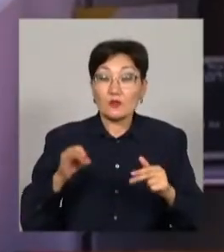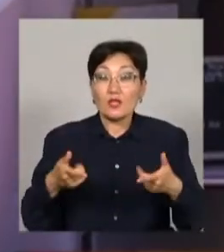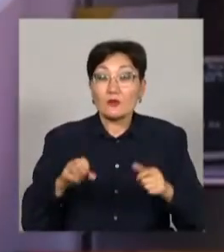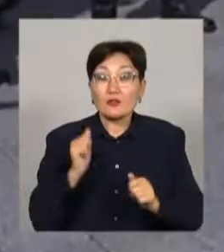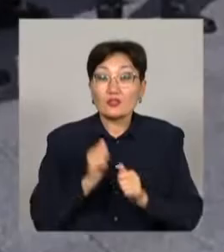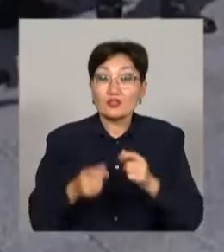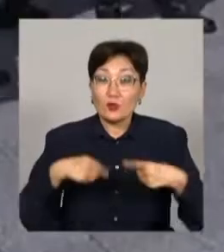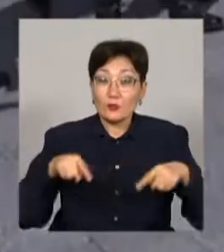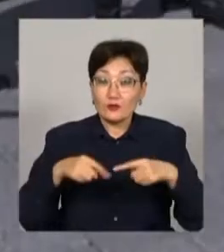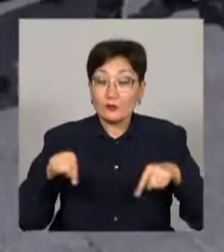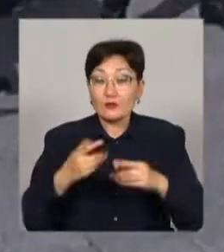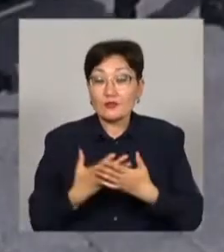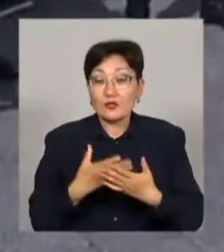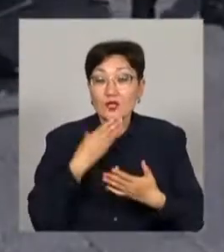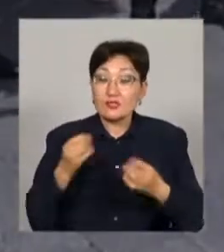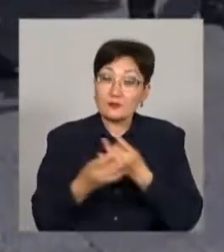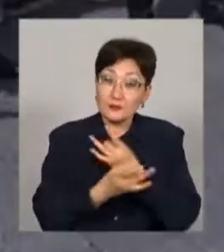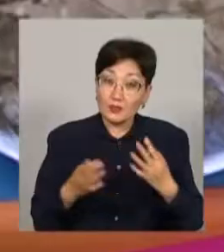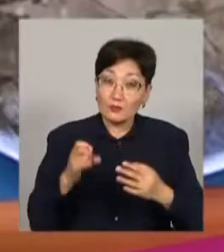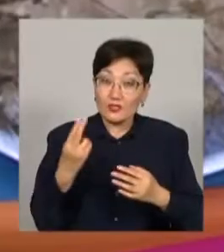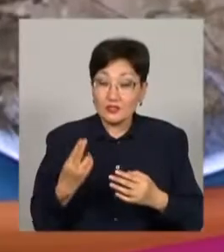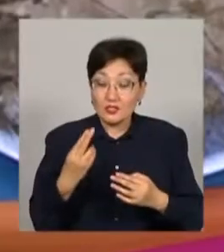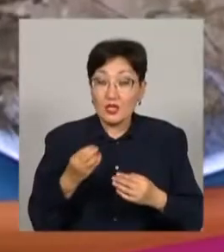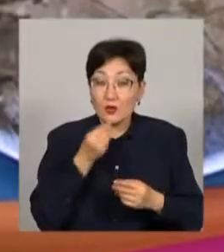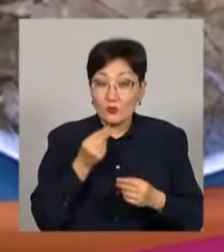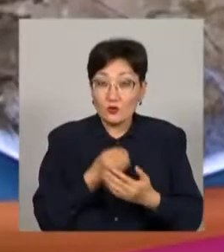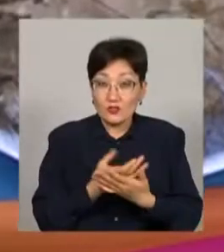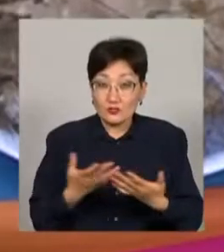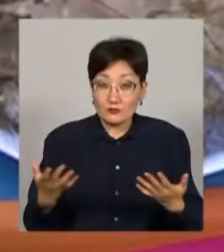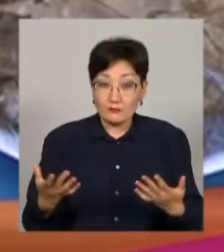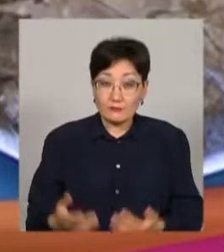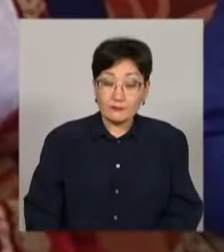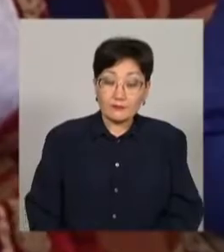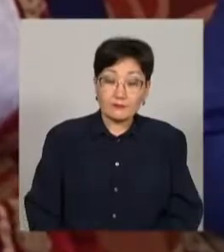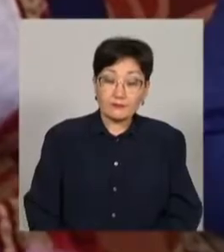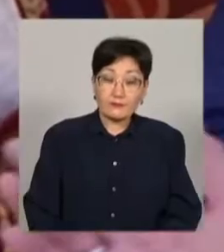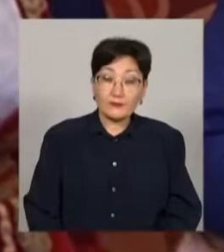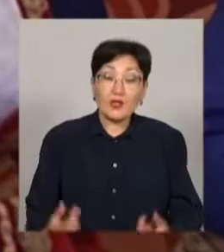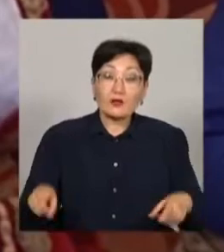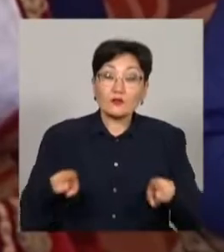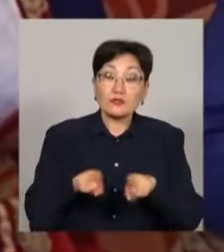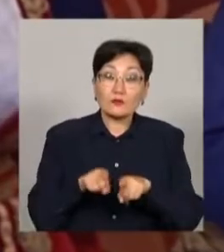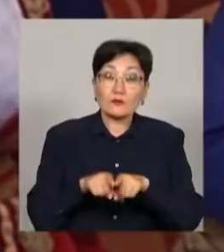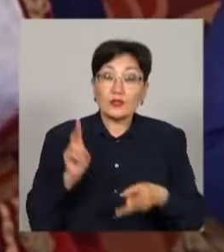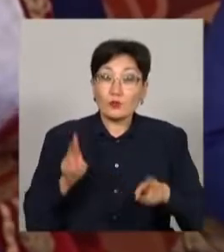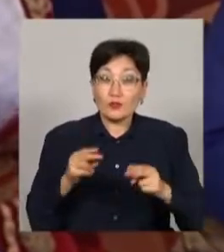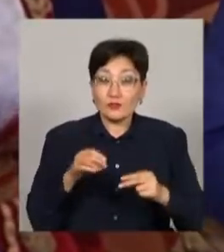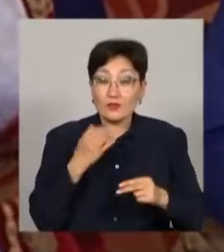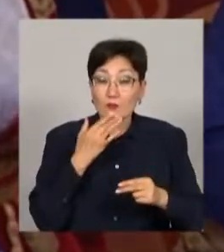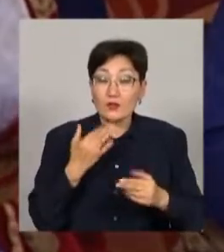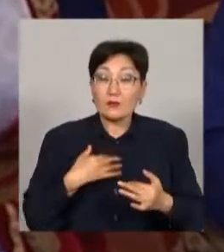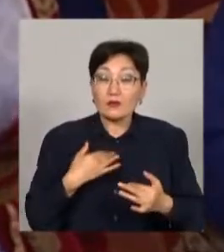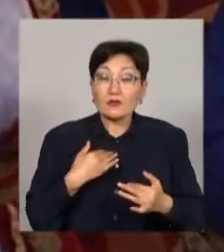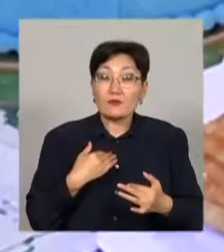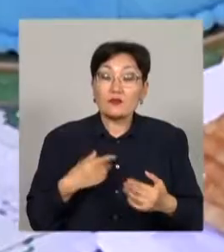каждый этнос демонстрирует свою культуру и национальные угощения. Вот такой кухней национальной мы встречаем